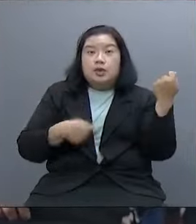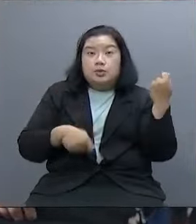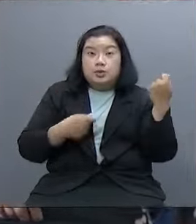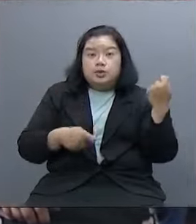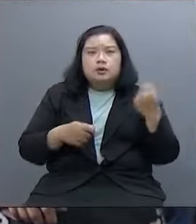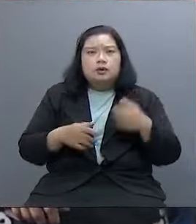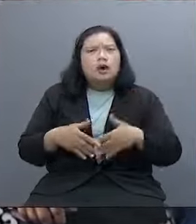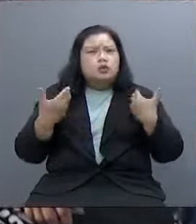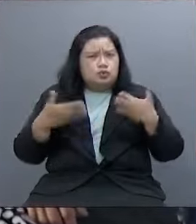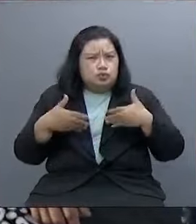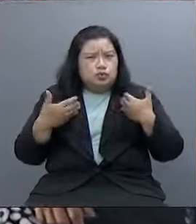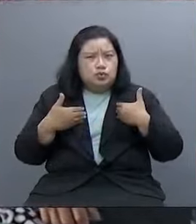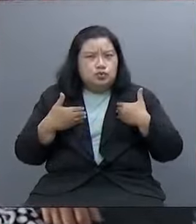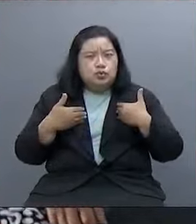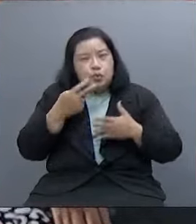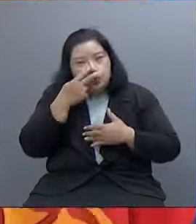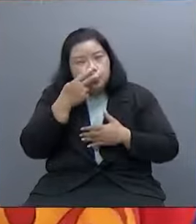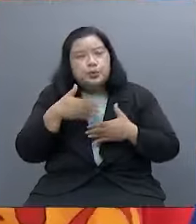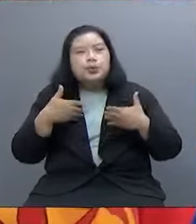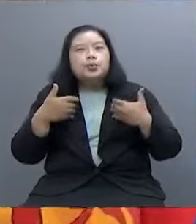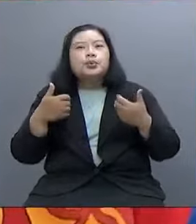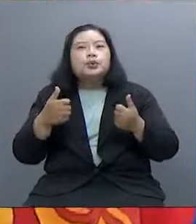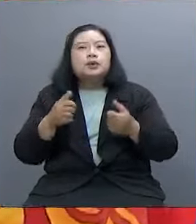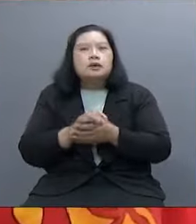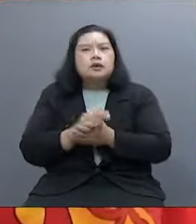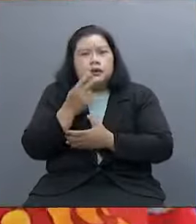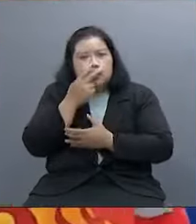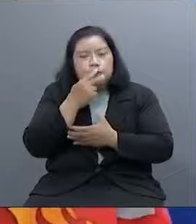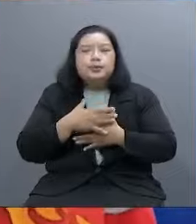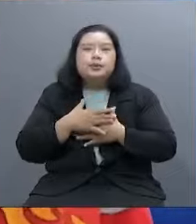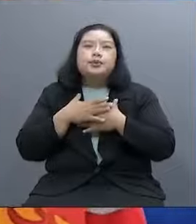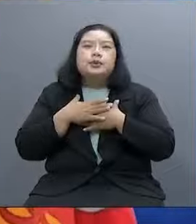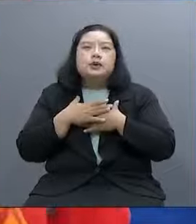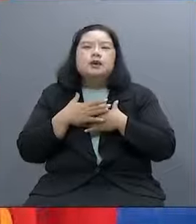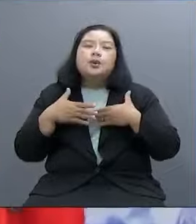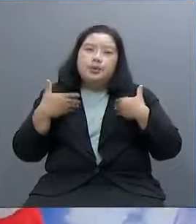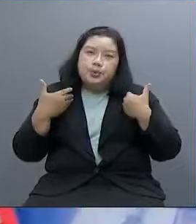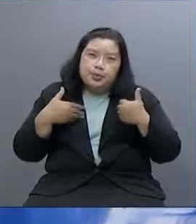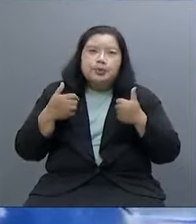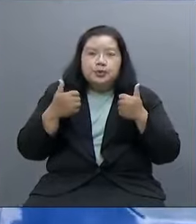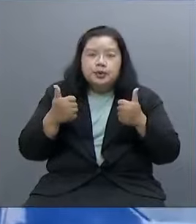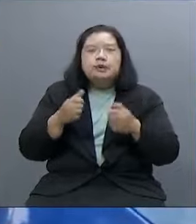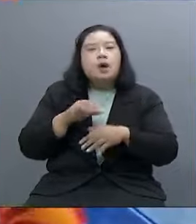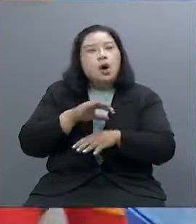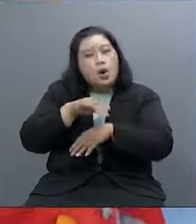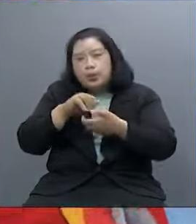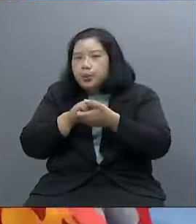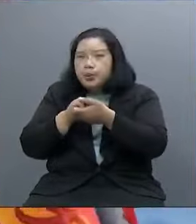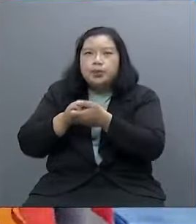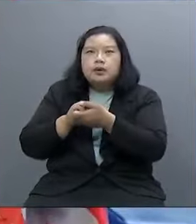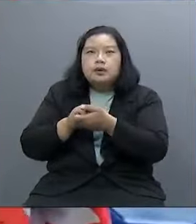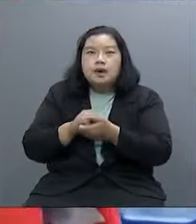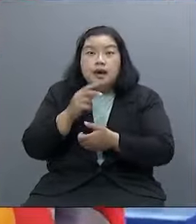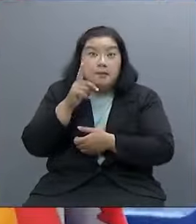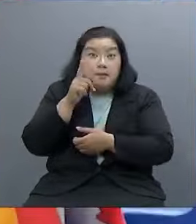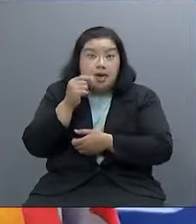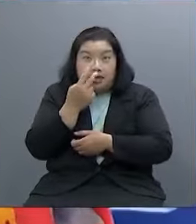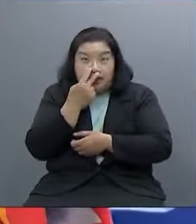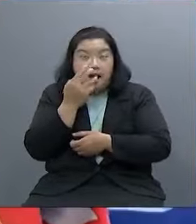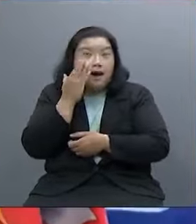นุกสนานเป็นกันเองก็ถือว่าสร้างความอบอุ่นสร้างความสามัคคีความเข้าใจอดีตนี่ปะแป้งคุณแม่หน้าขาวเลยนะคะ